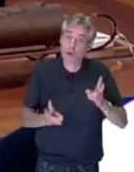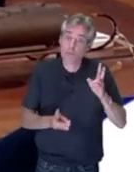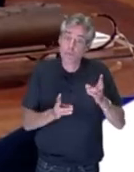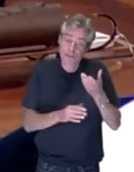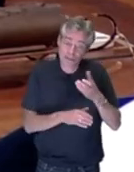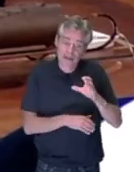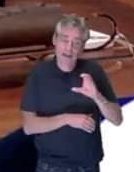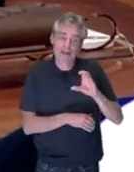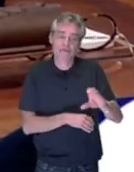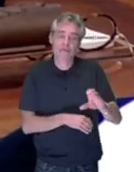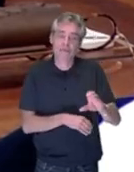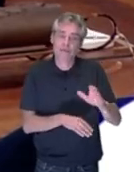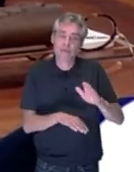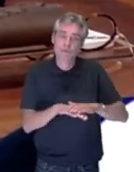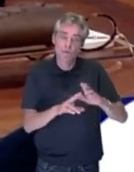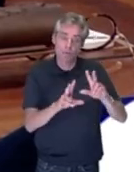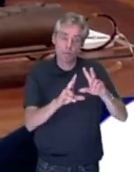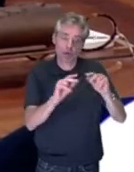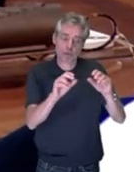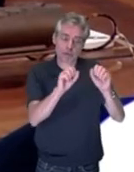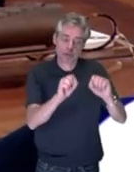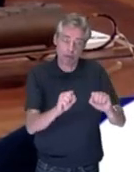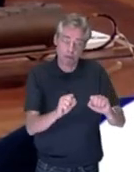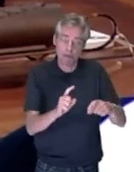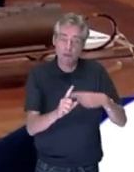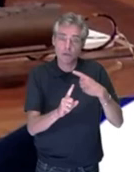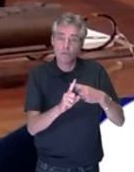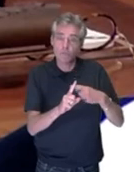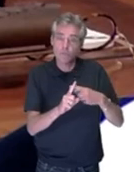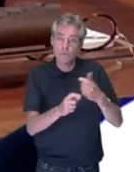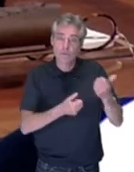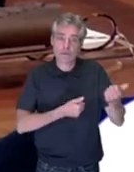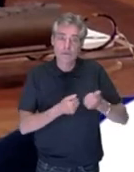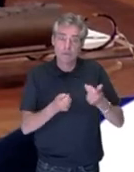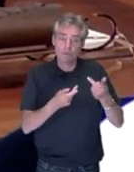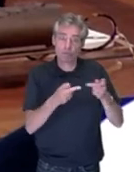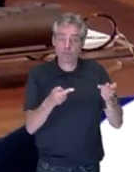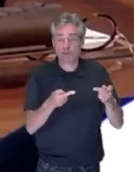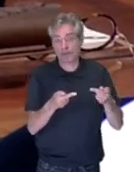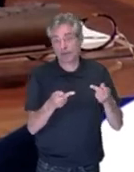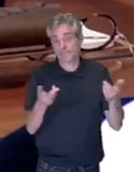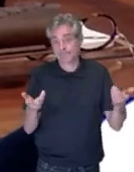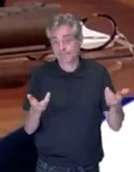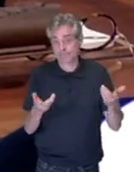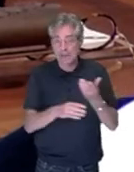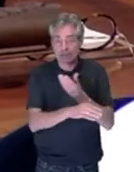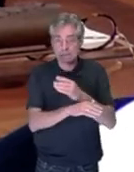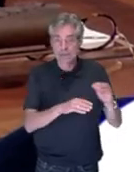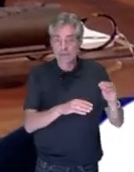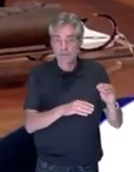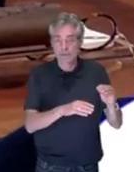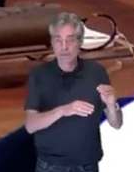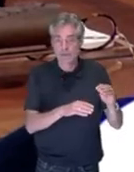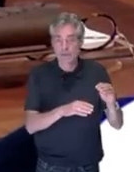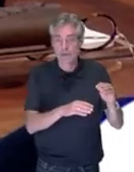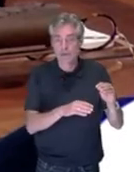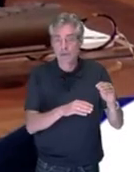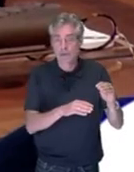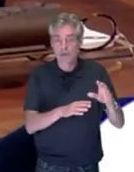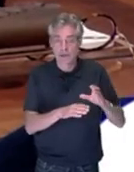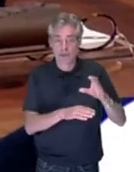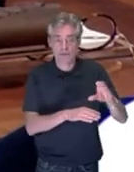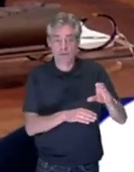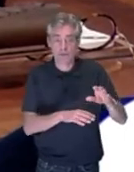d'investir sur la propreté, mais également sur les services publics, la sécurité et d'investir